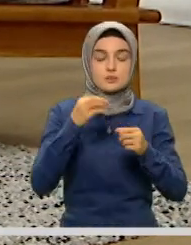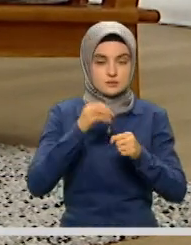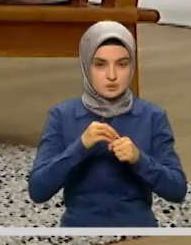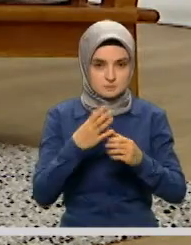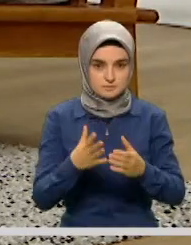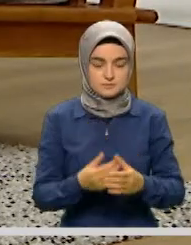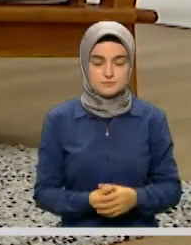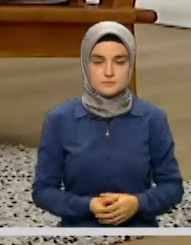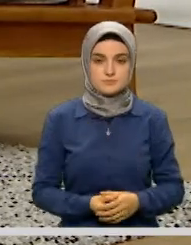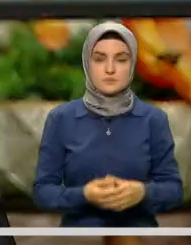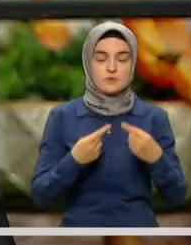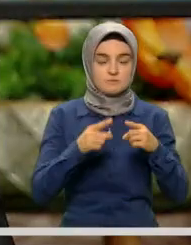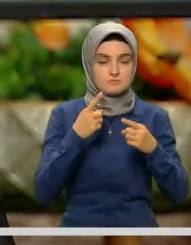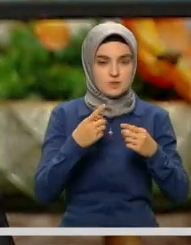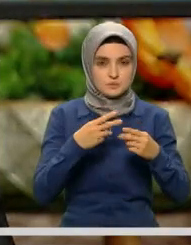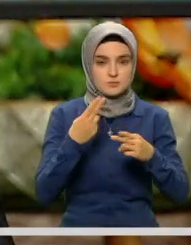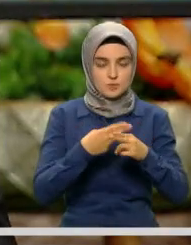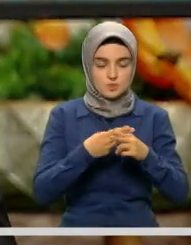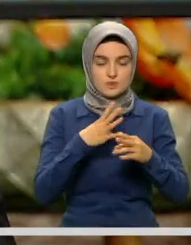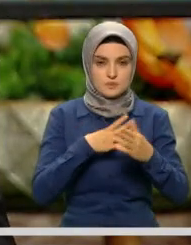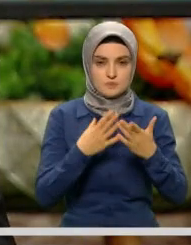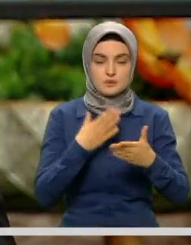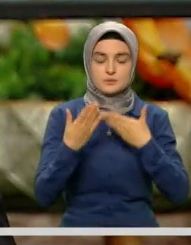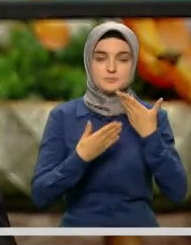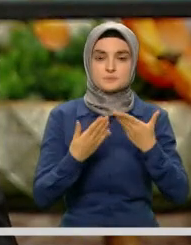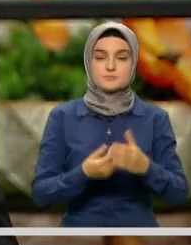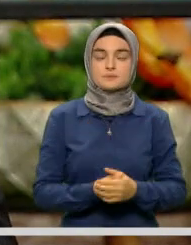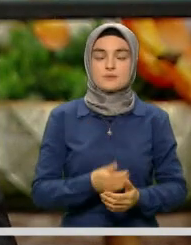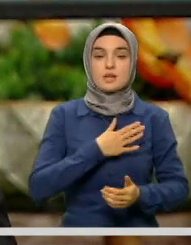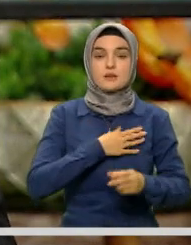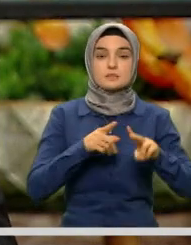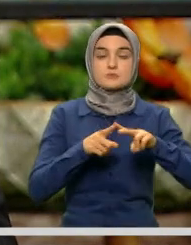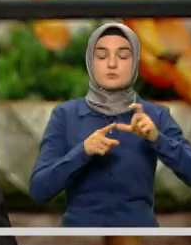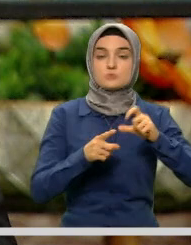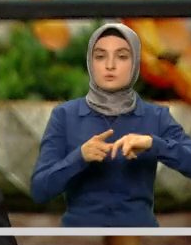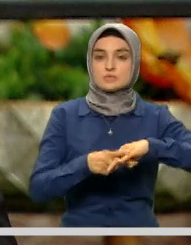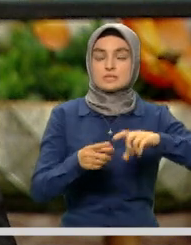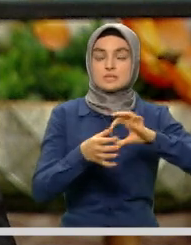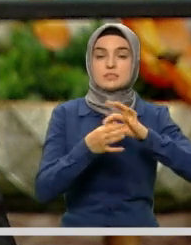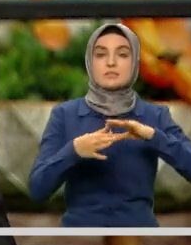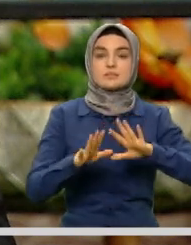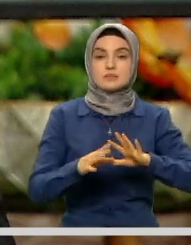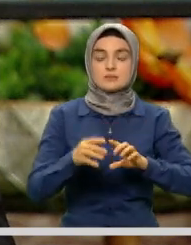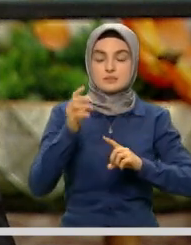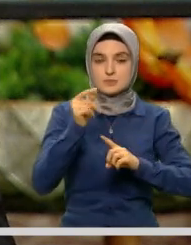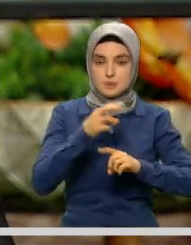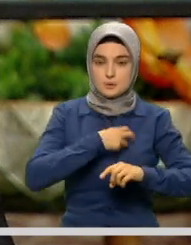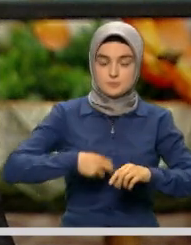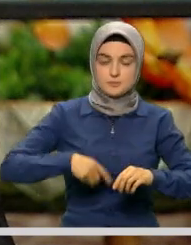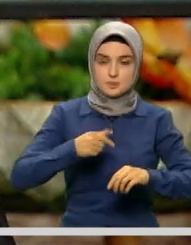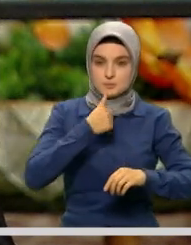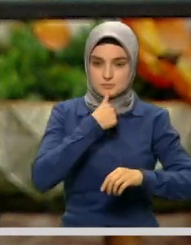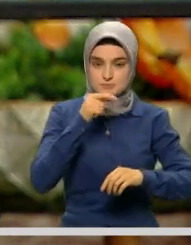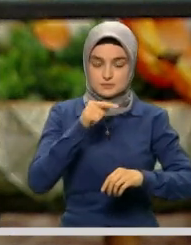bu anlatılan. Sadece Hazreti Nuh'la ilgili de değil yani Hazreti İbrahim'in babasıyla ilgili de böyle bir